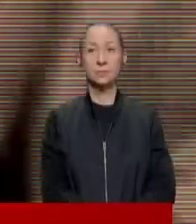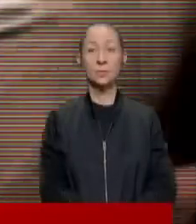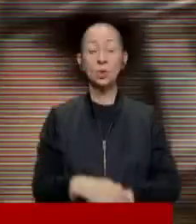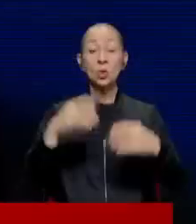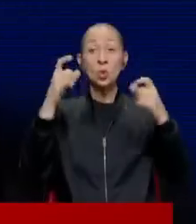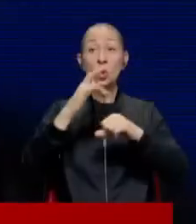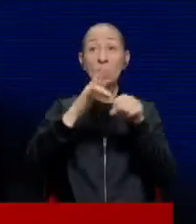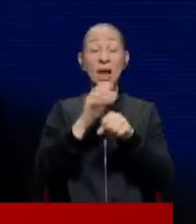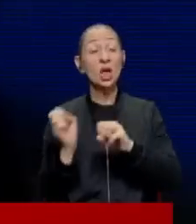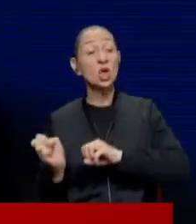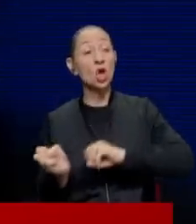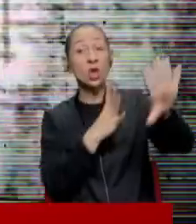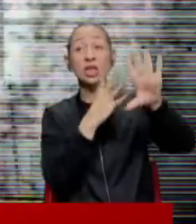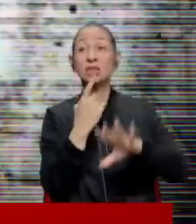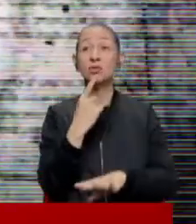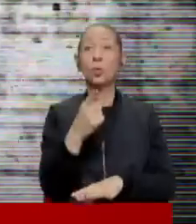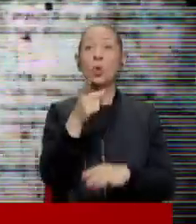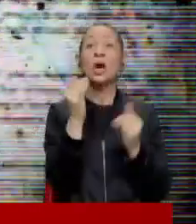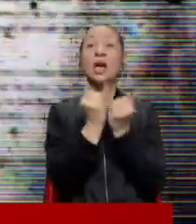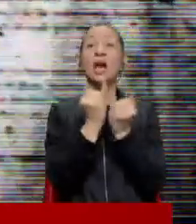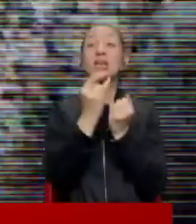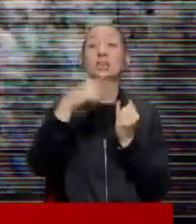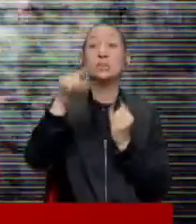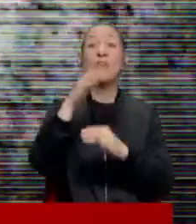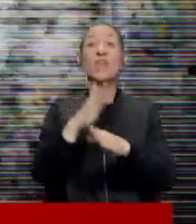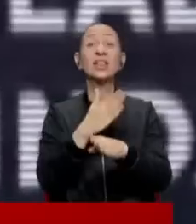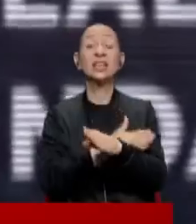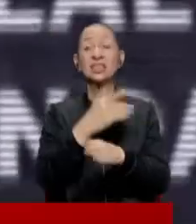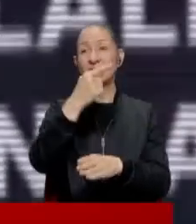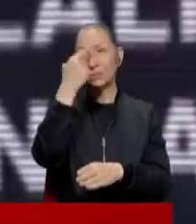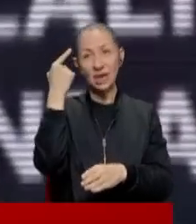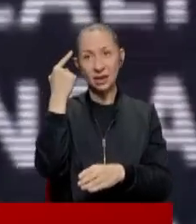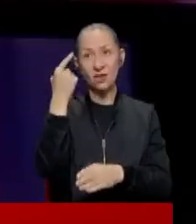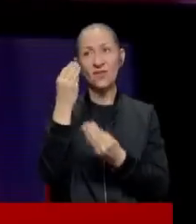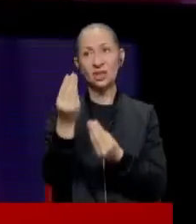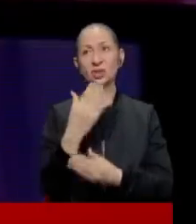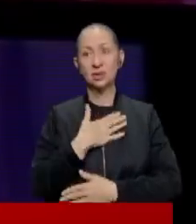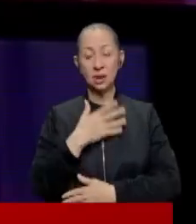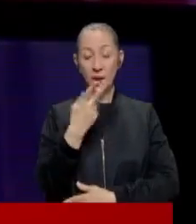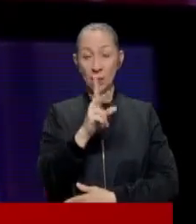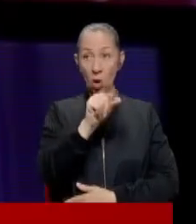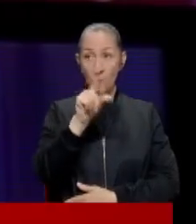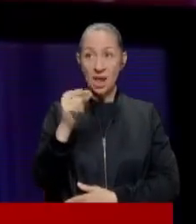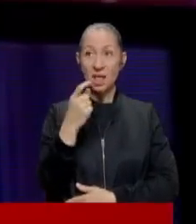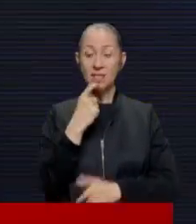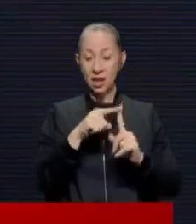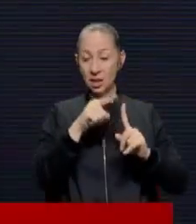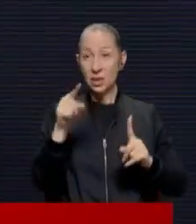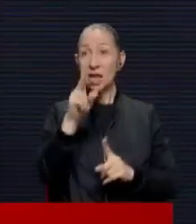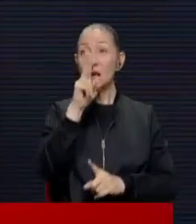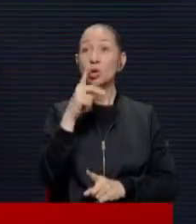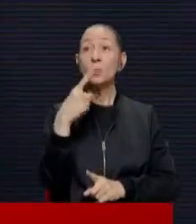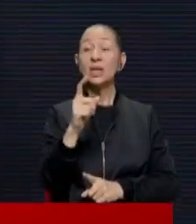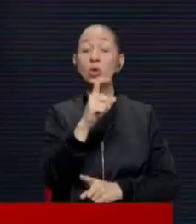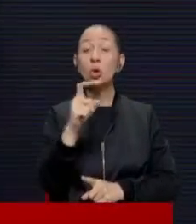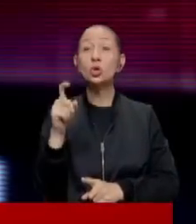ülkelerine göndereceğiz diyor bu kardeşlerimize vatandaşlık imkanını vereceğiz 2011 yılından itibaren